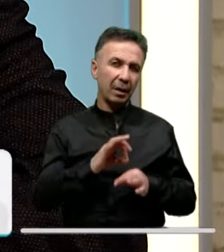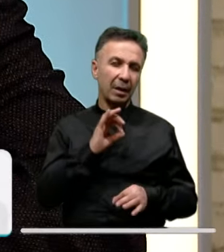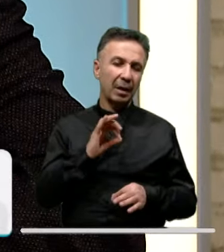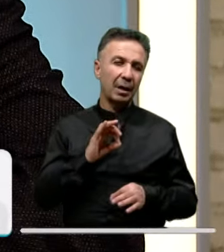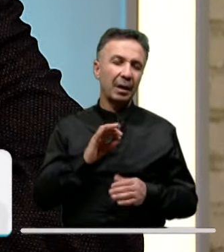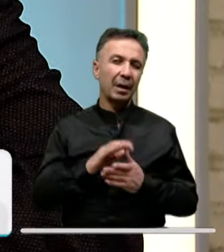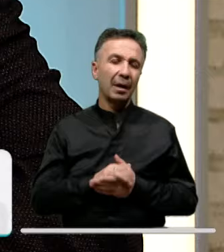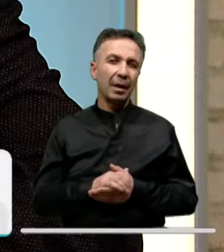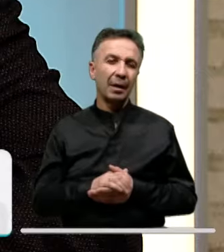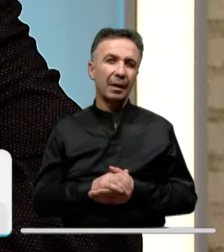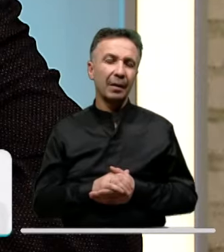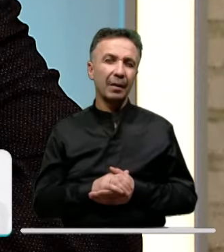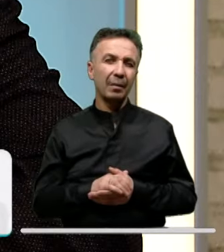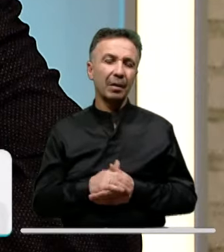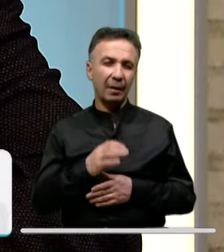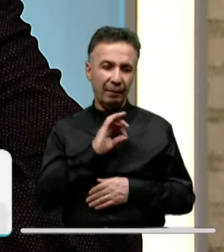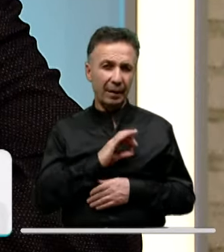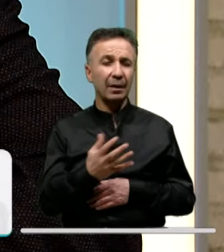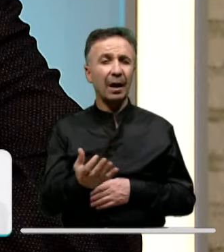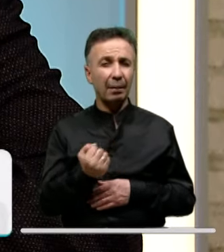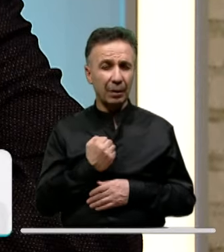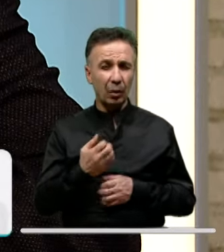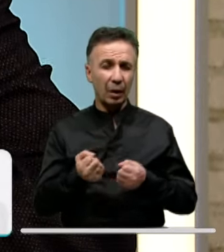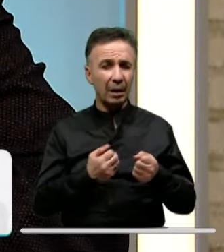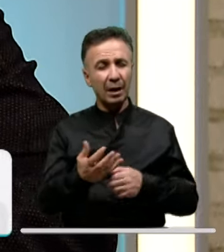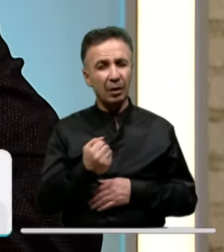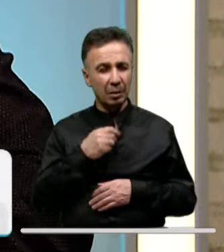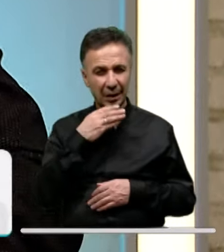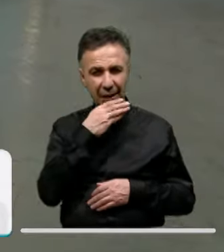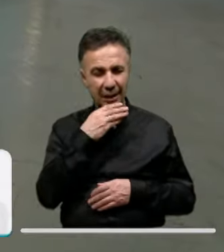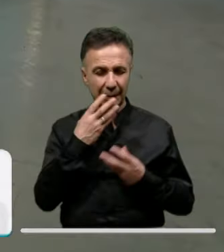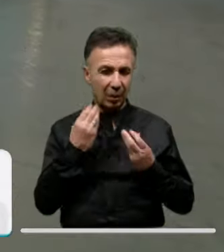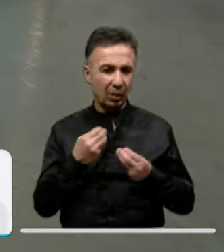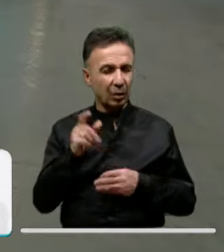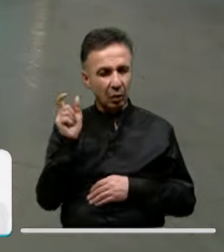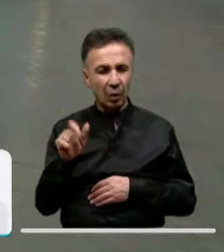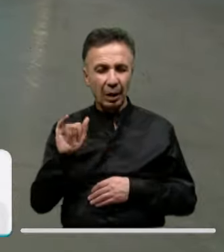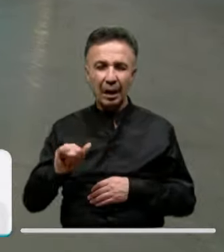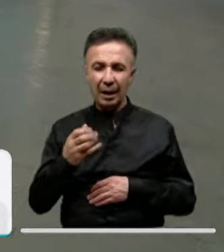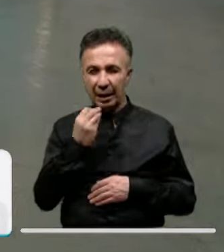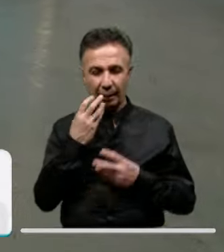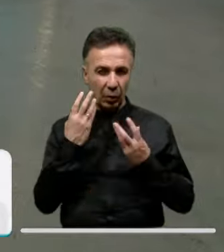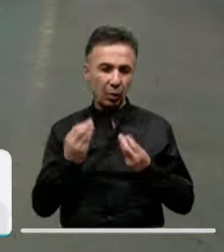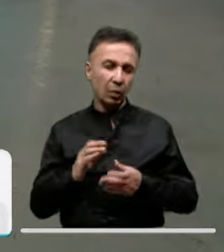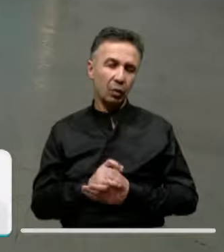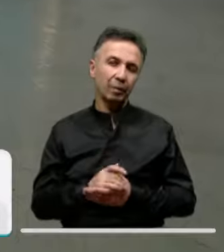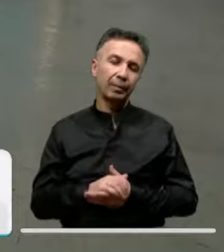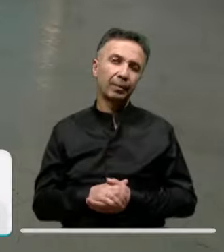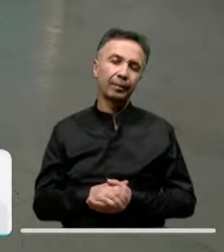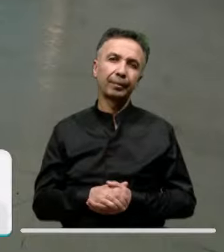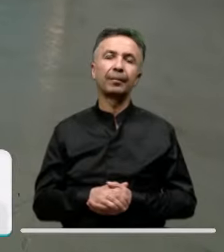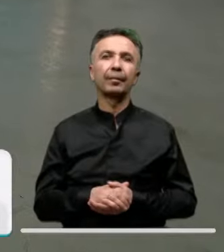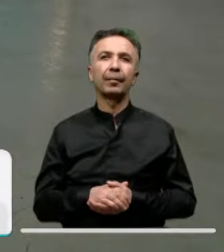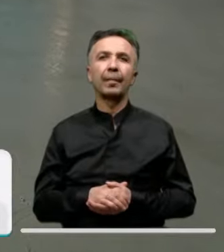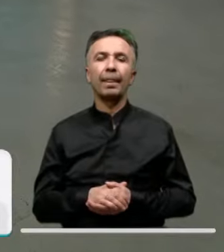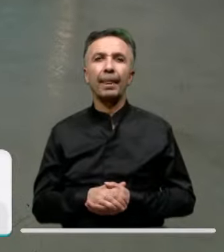o muafiyetten yararlanmak için o aracı alıyorsa bu da istismar olur. Tabii ki kul hakkı annenin hassasiyeti burada devreye giriyor. Eyvallah